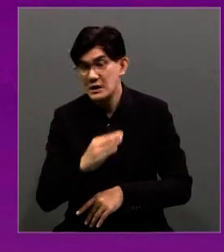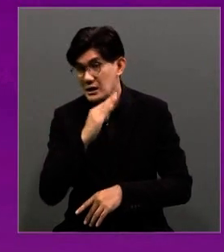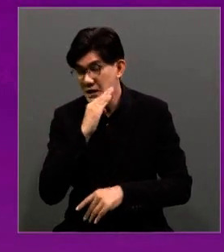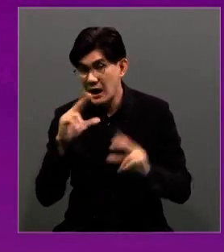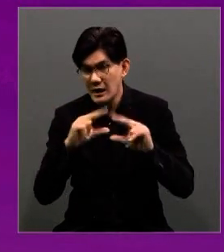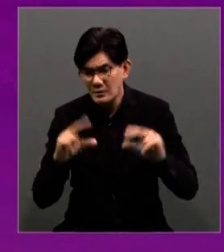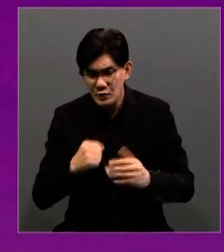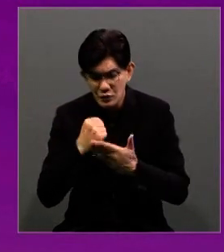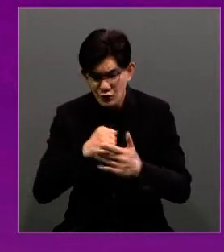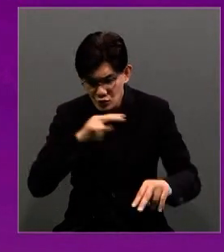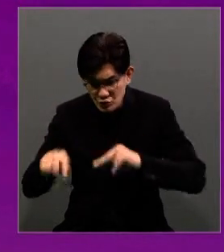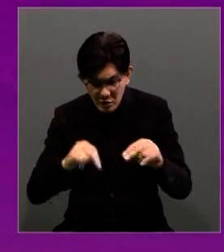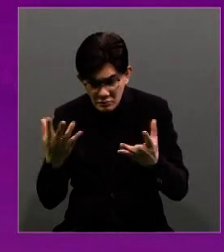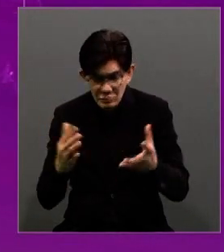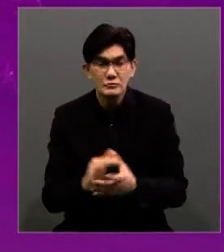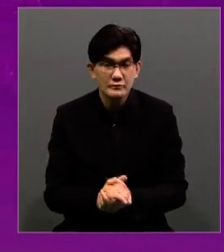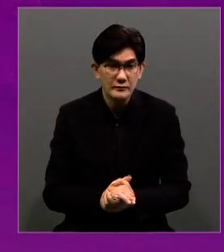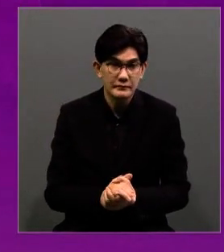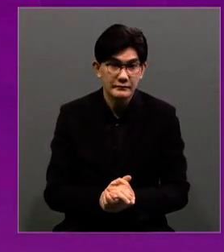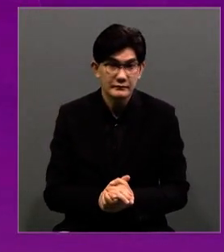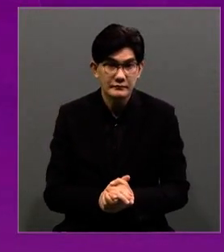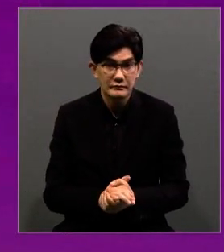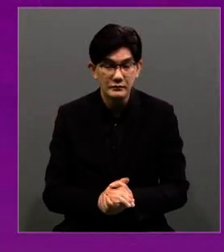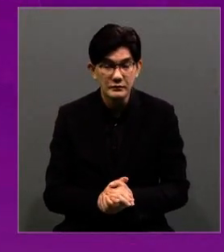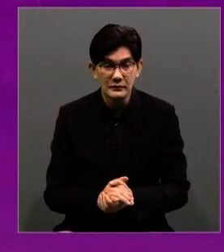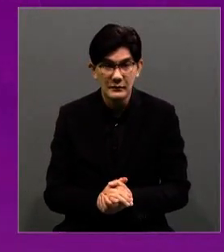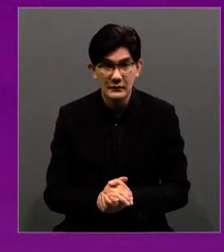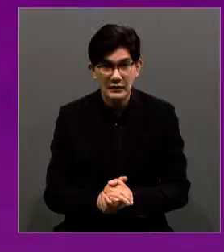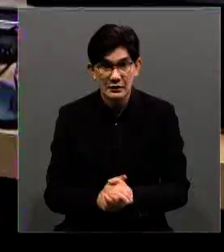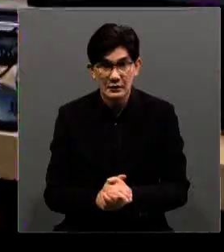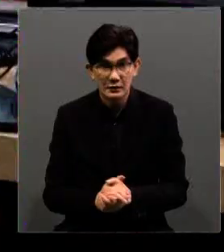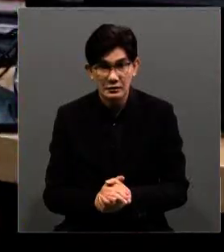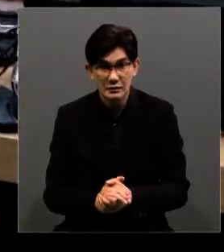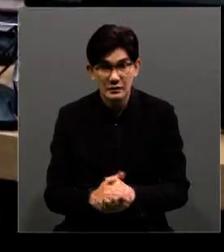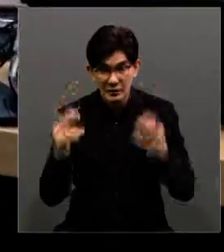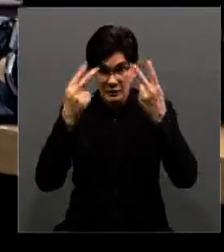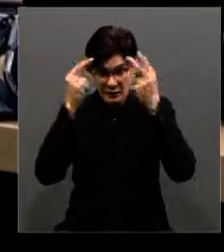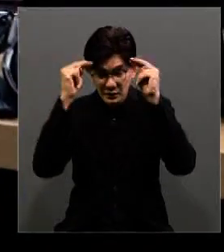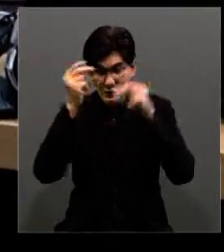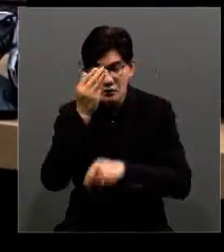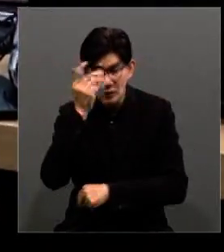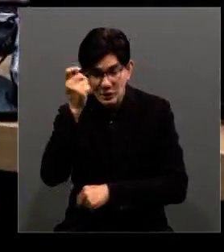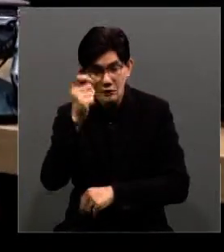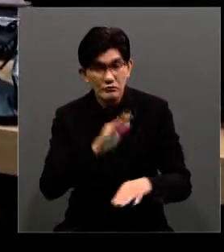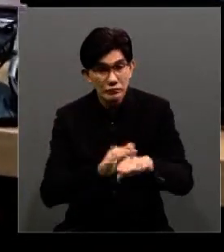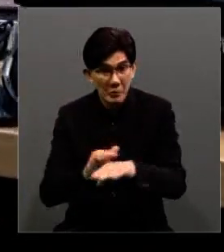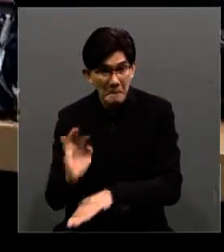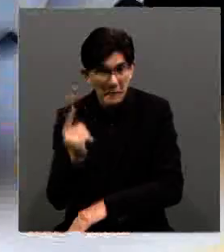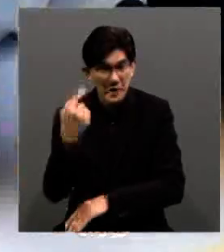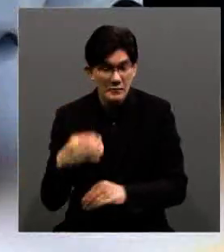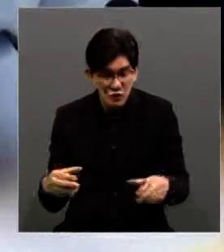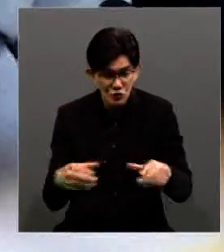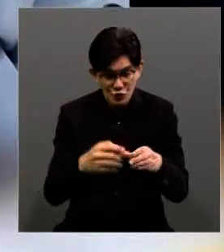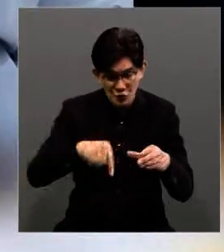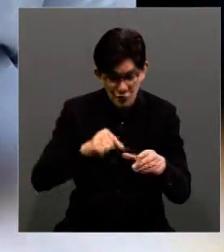ของกลุ่มติดอาวุธฮิสบลอครับโดยนายกรัฐมนตรีเบนจามินเนทันยาฮูแห่งอิสราเอลได้ออกมาเตือนอีกครั้งนะครับให้กลุ่ม